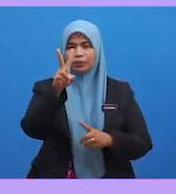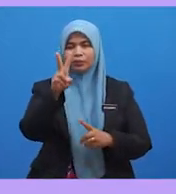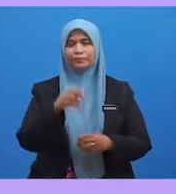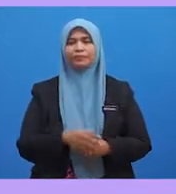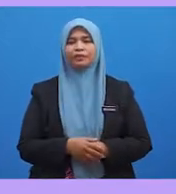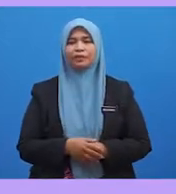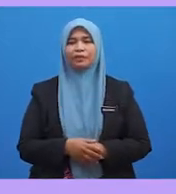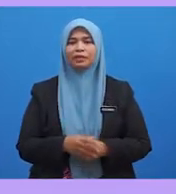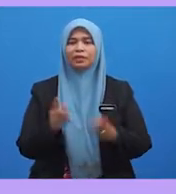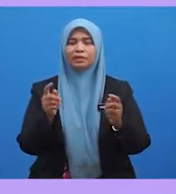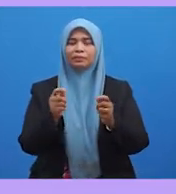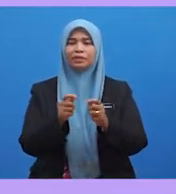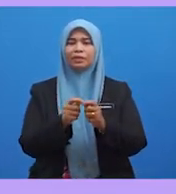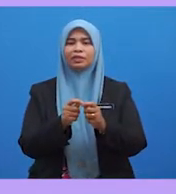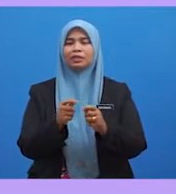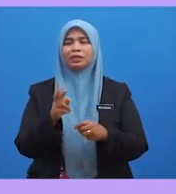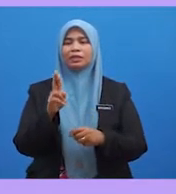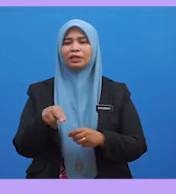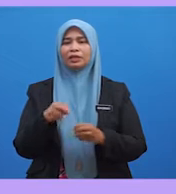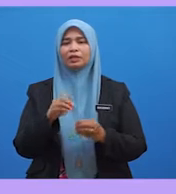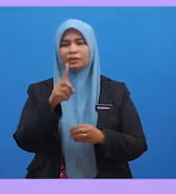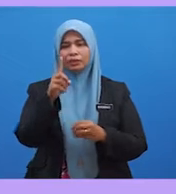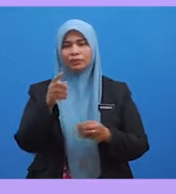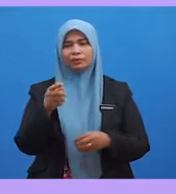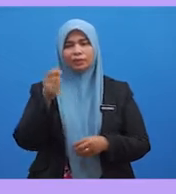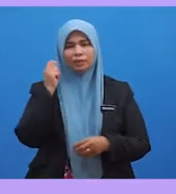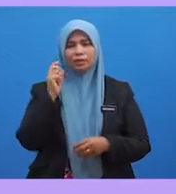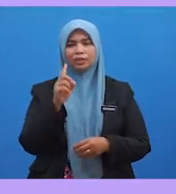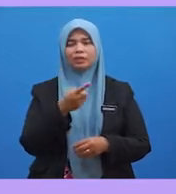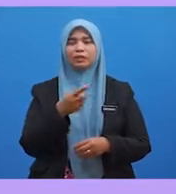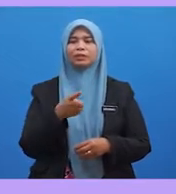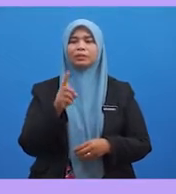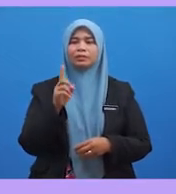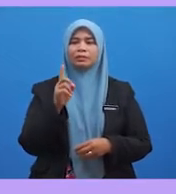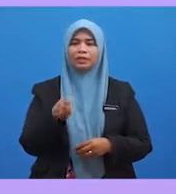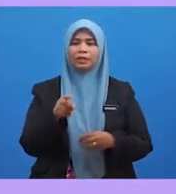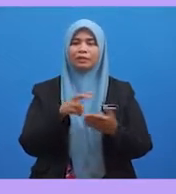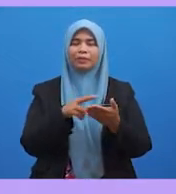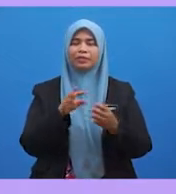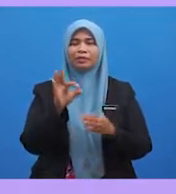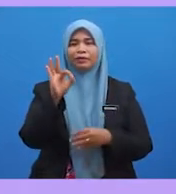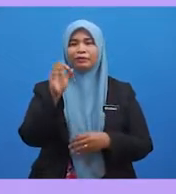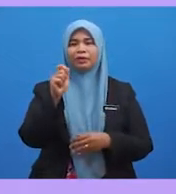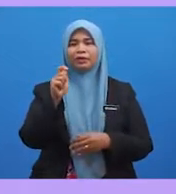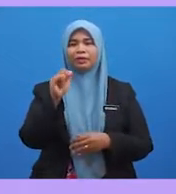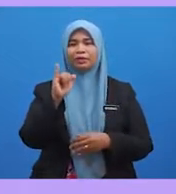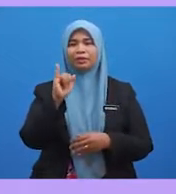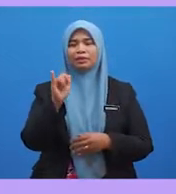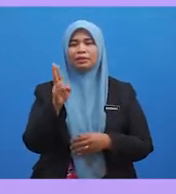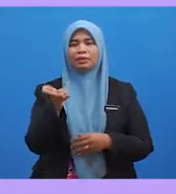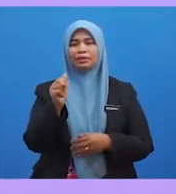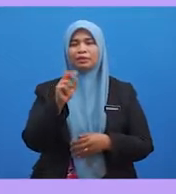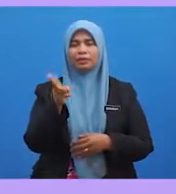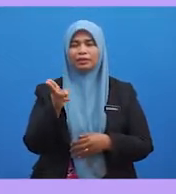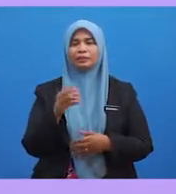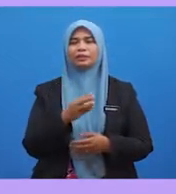Seterusnya, pada rakaat kedua, seperti mana rakaat yang pertama tadi, kita dihendaki membaca